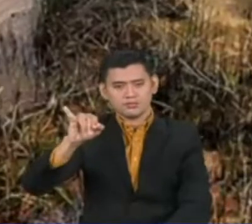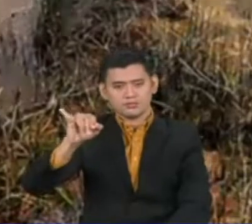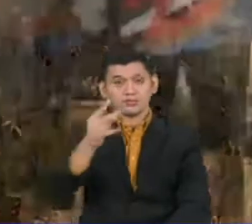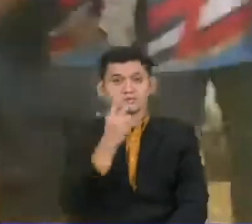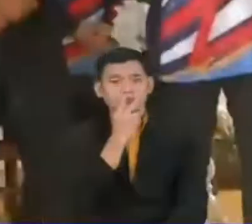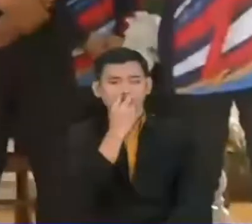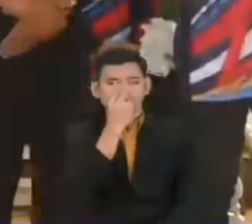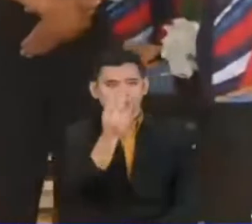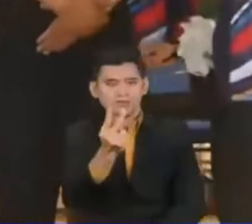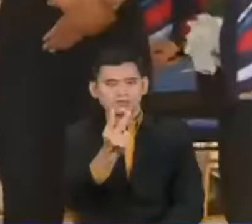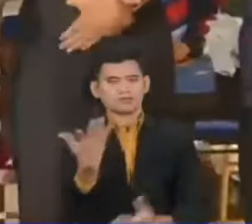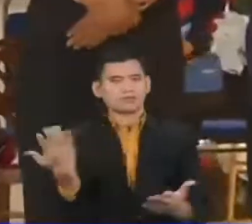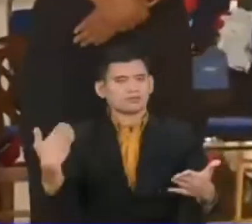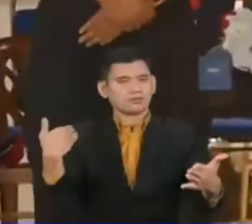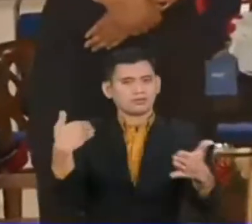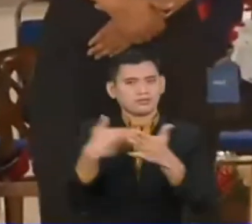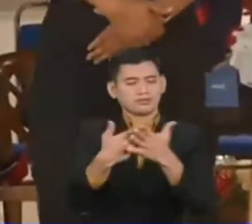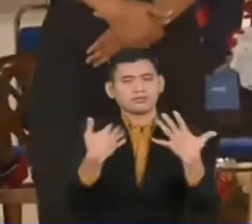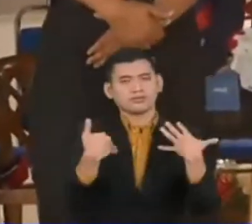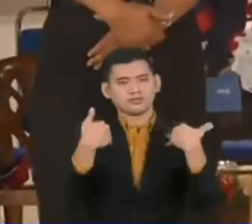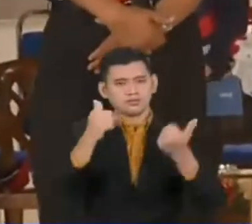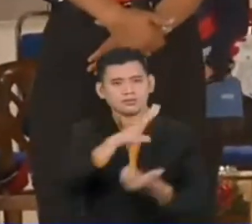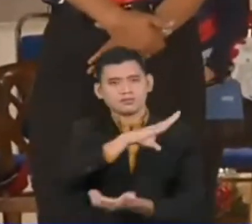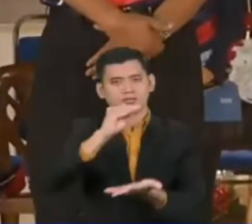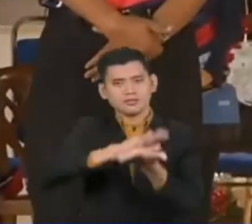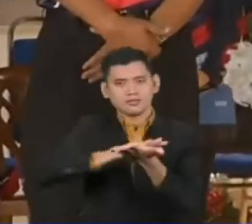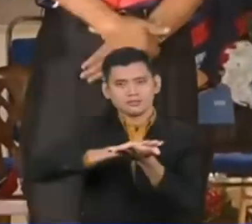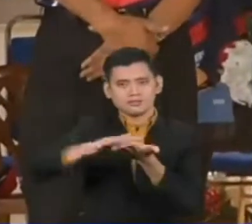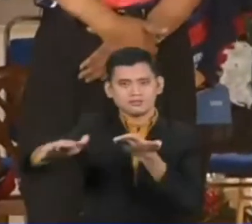supaya kembali sehat.